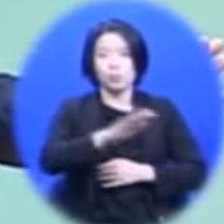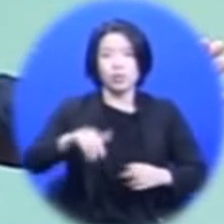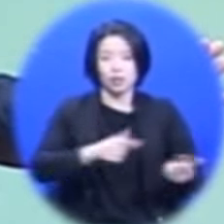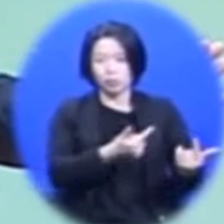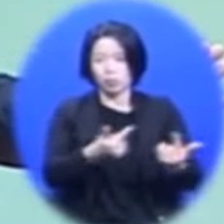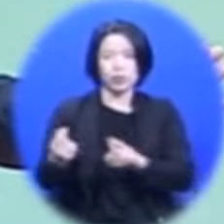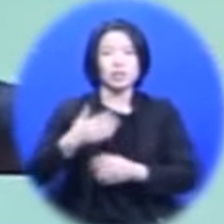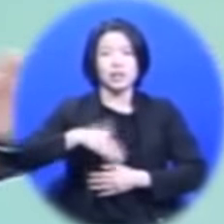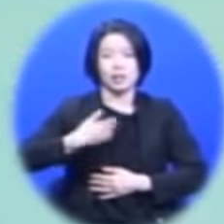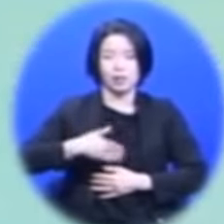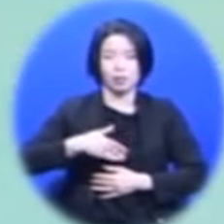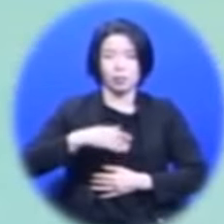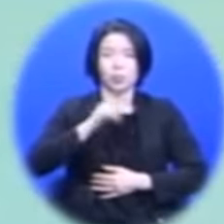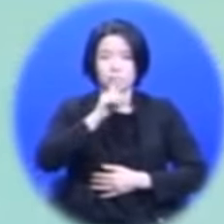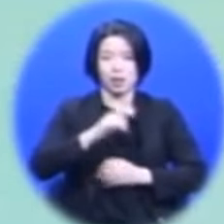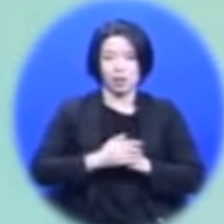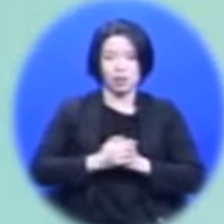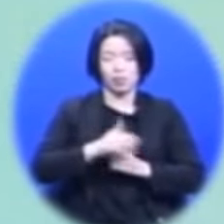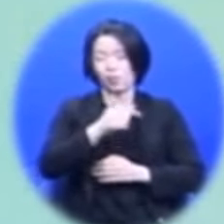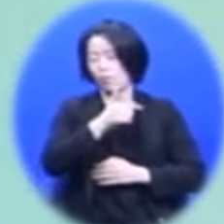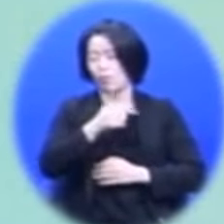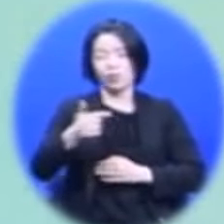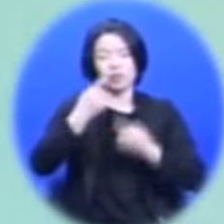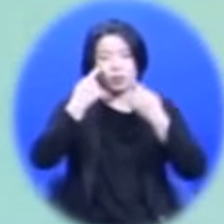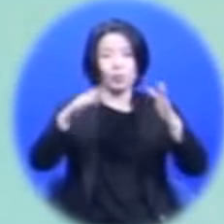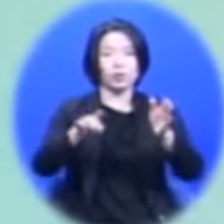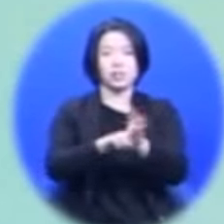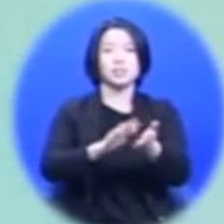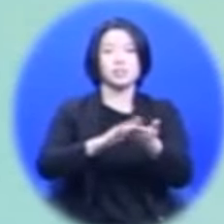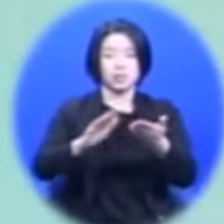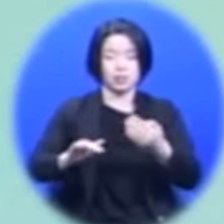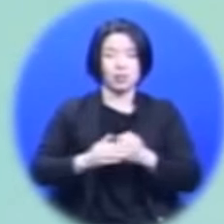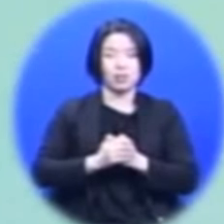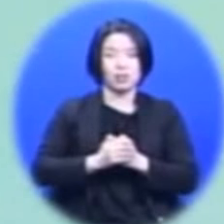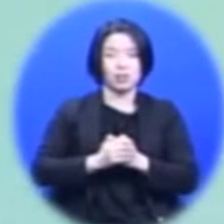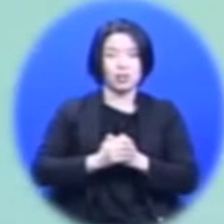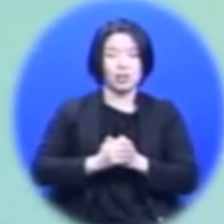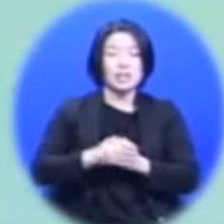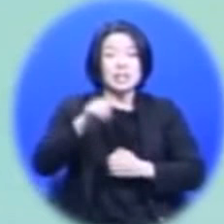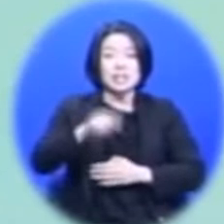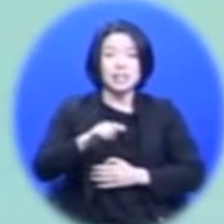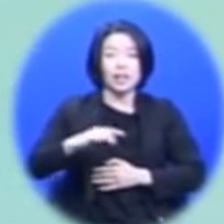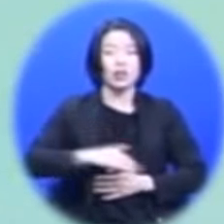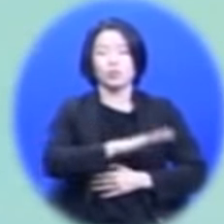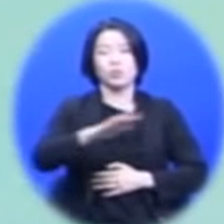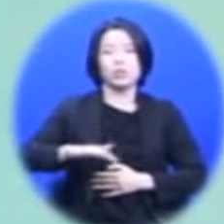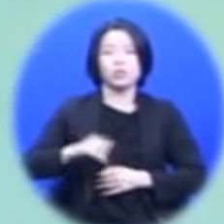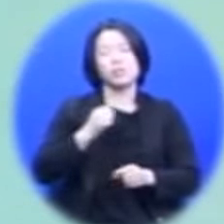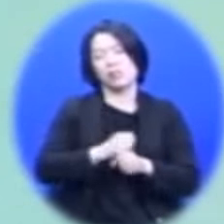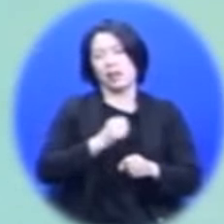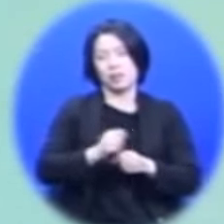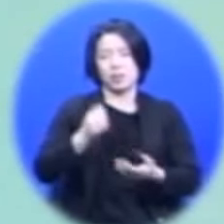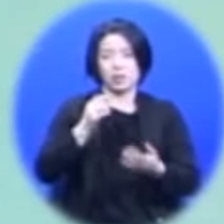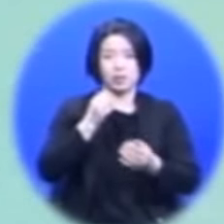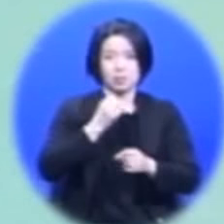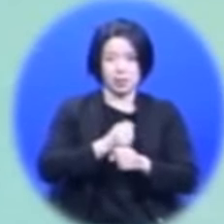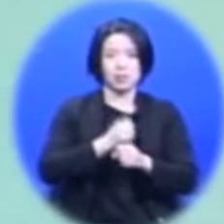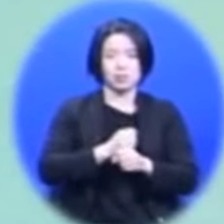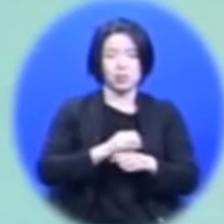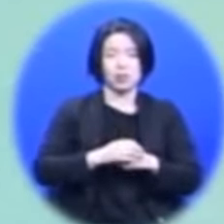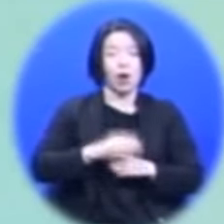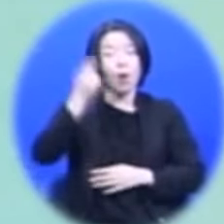그랬잖아요. 대단한 확신이죠. 그런데 이게 우리를 난감하게 하는 거예요.